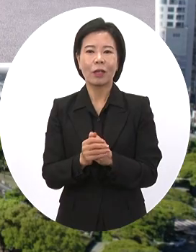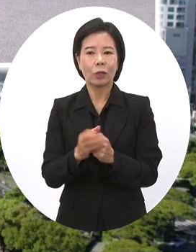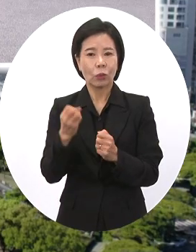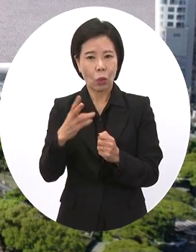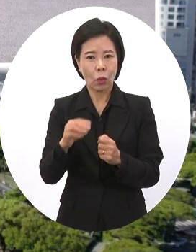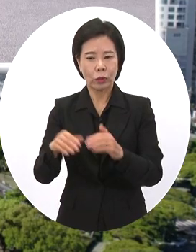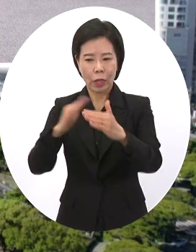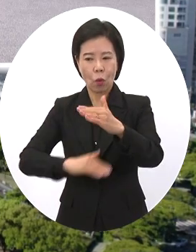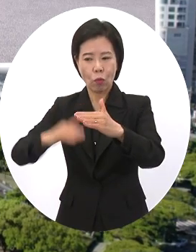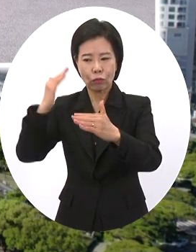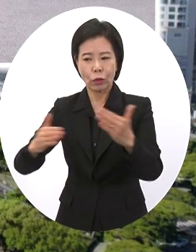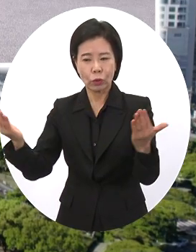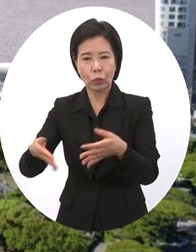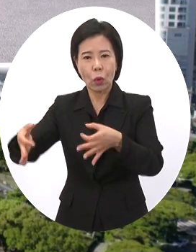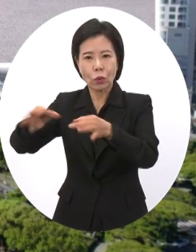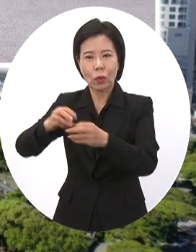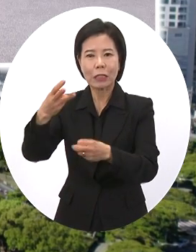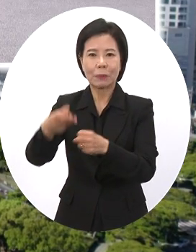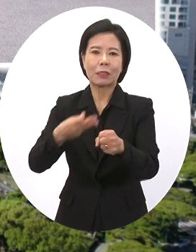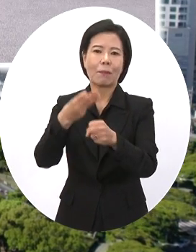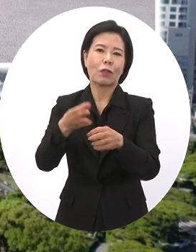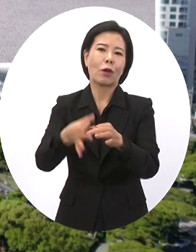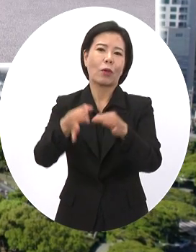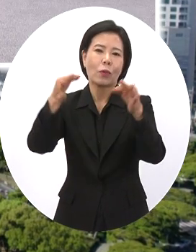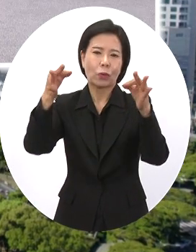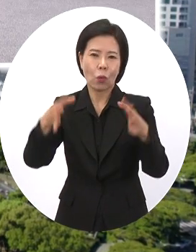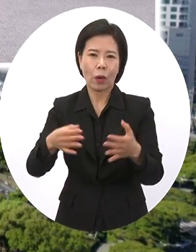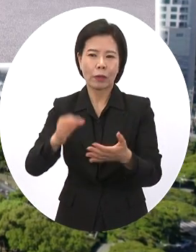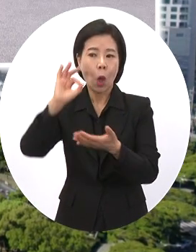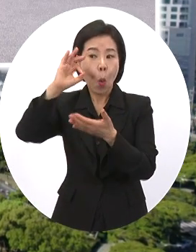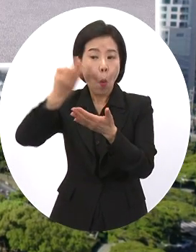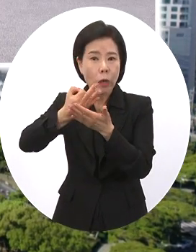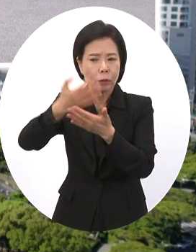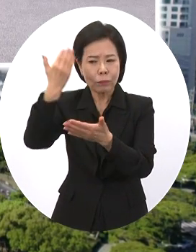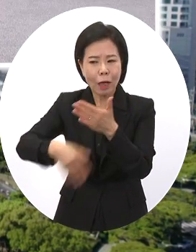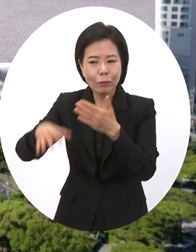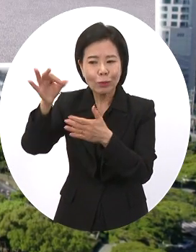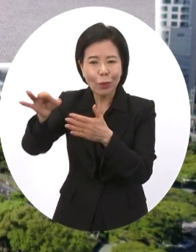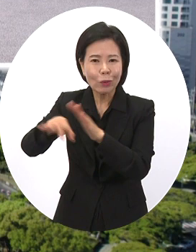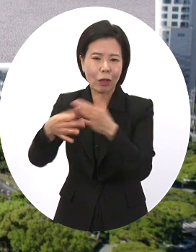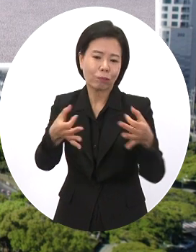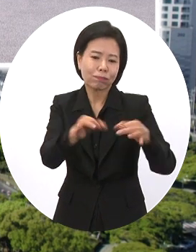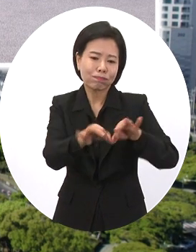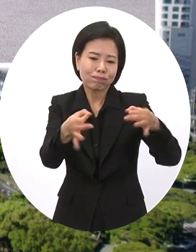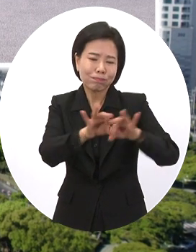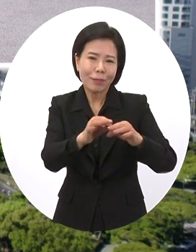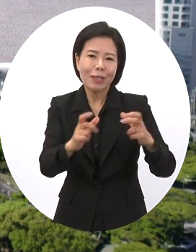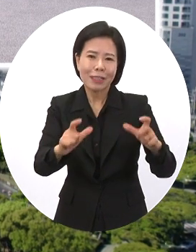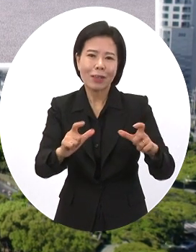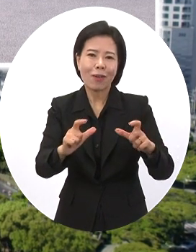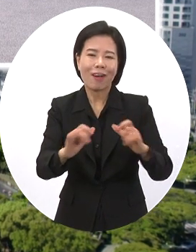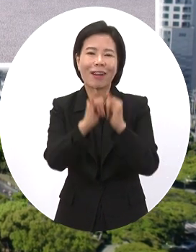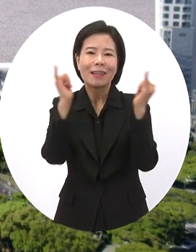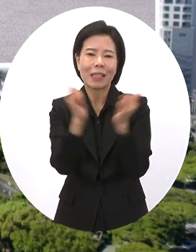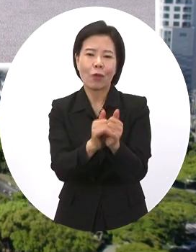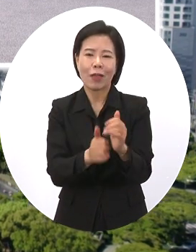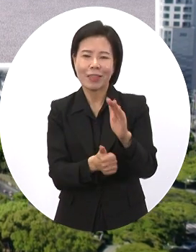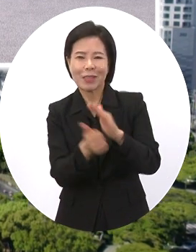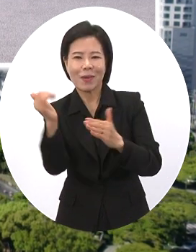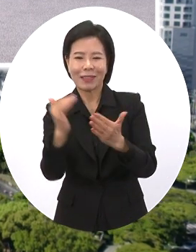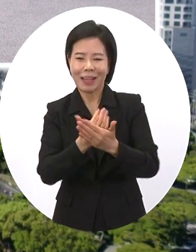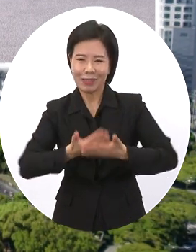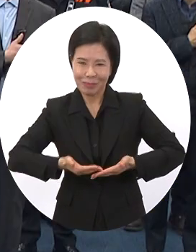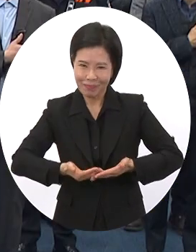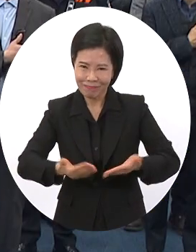제주특별자치도와 도 공무원 노동조합이 13년째 봉구부수리 모금 사업을 통해 지역사회 희망 나눔을 이어가고